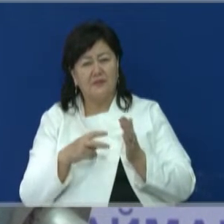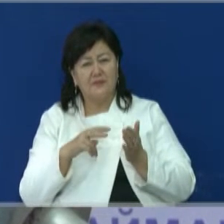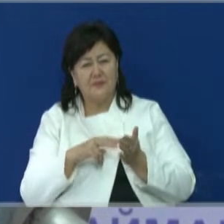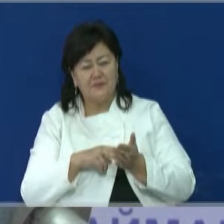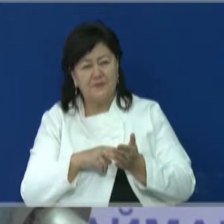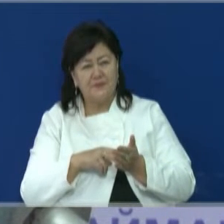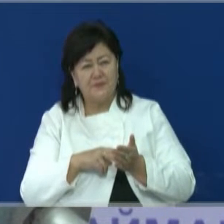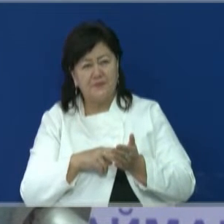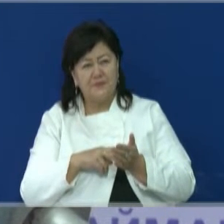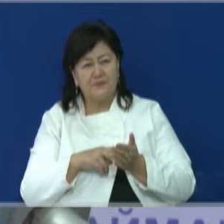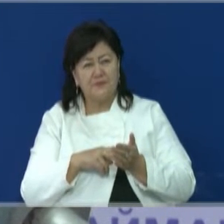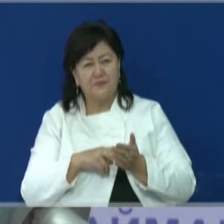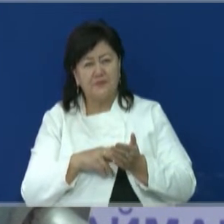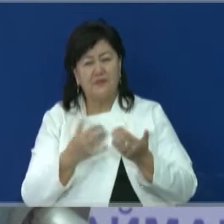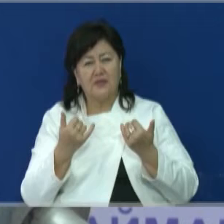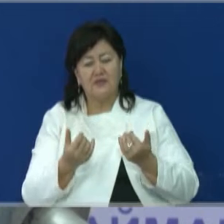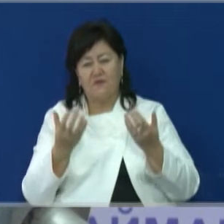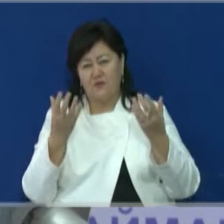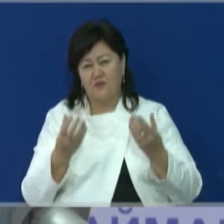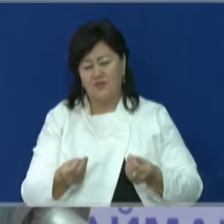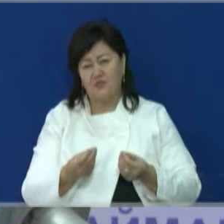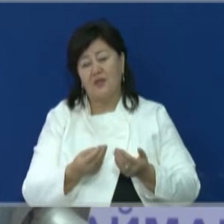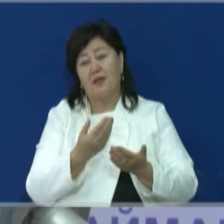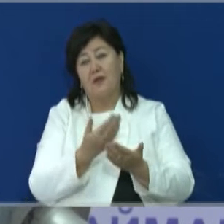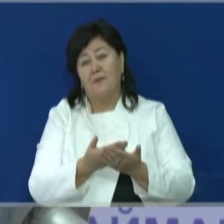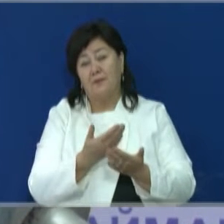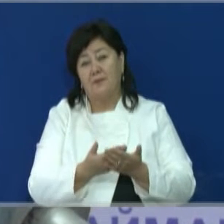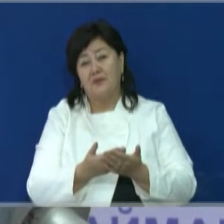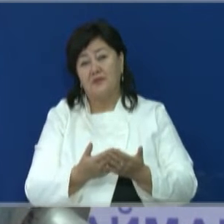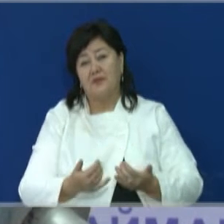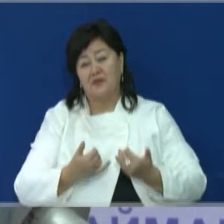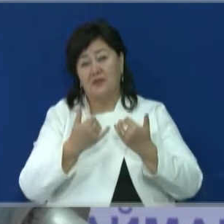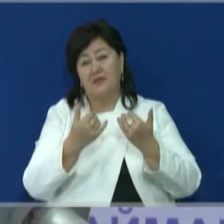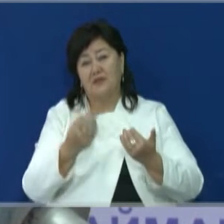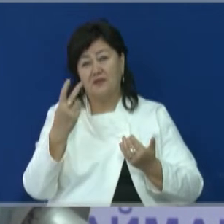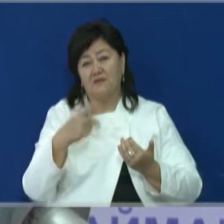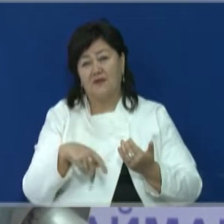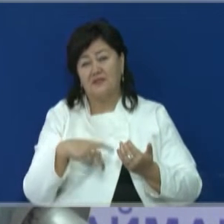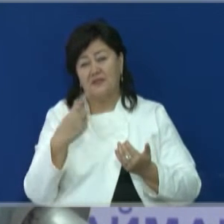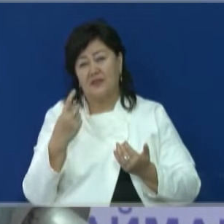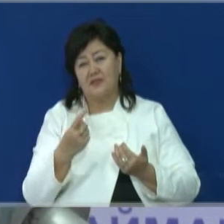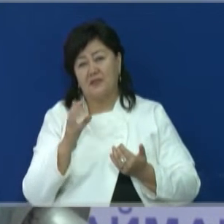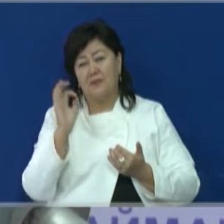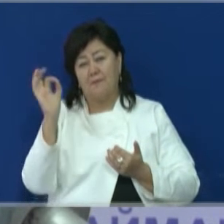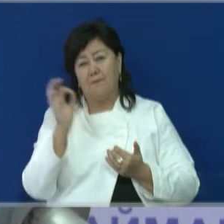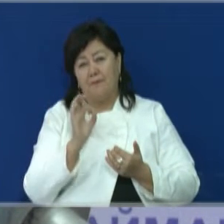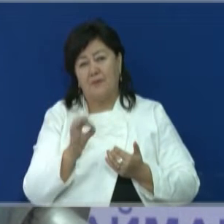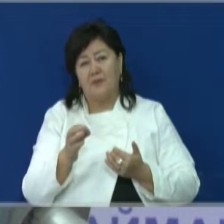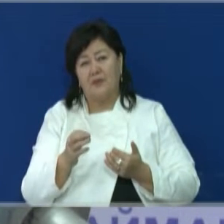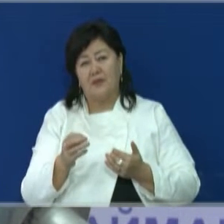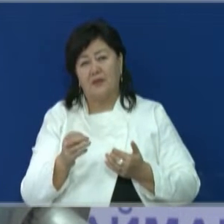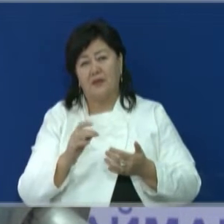облысы осы жоспарды орындады. Бүгінгі таңда көрсетілген мемлекеттік қызметтердің 22,7%